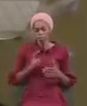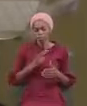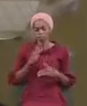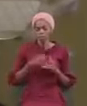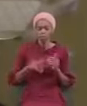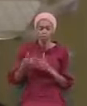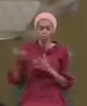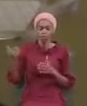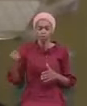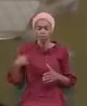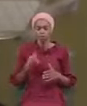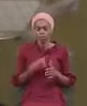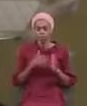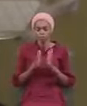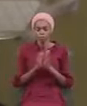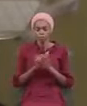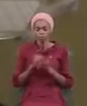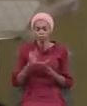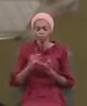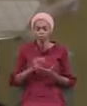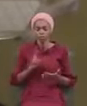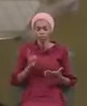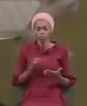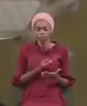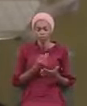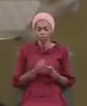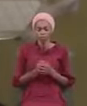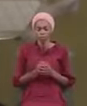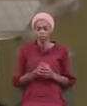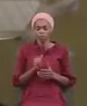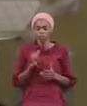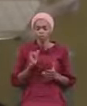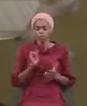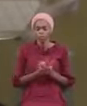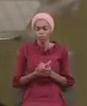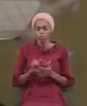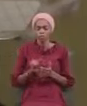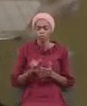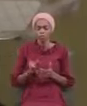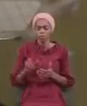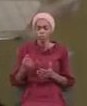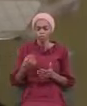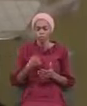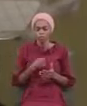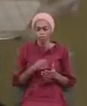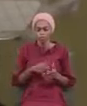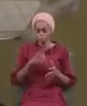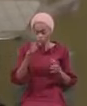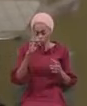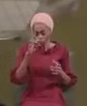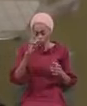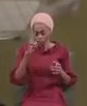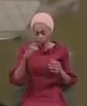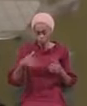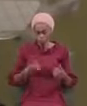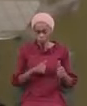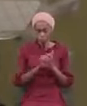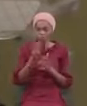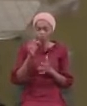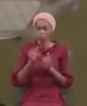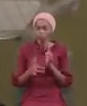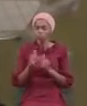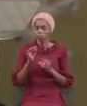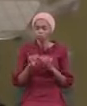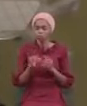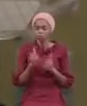aides nous approprier d'accepter ce que tu as mis en place au nom de Jésus que les pécheurs ici ouvrent les